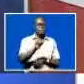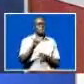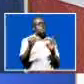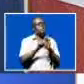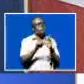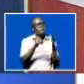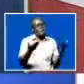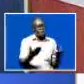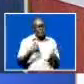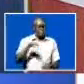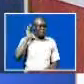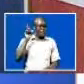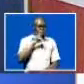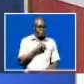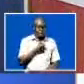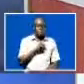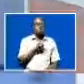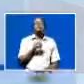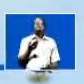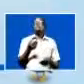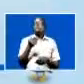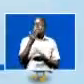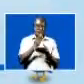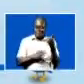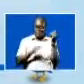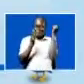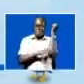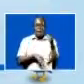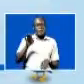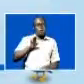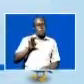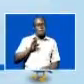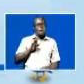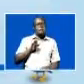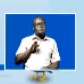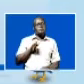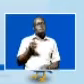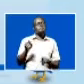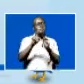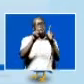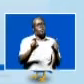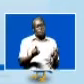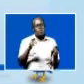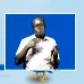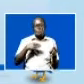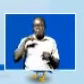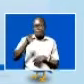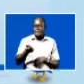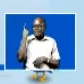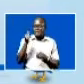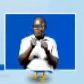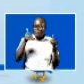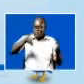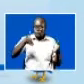nini? Umesikia bikazo amesema yupo mwanamke wa sumu, na narudia lile swali letu tena. Ndio watu walishike vizuri. Kumbuka pia